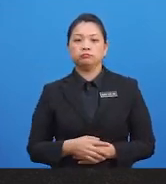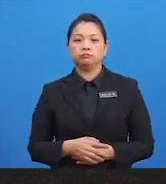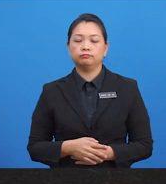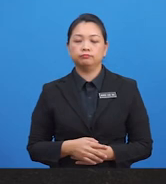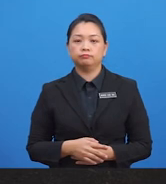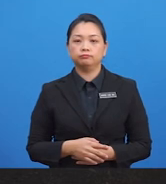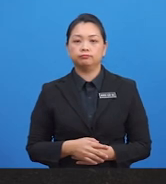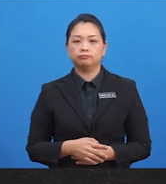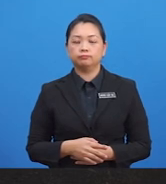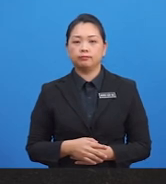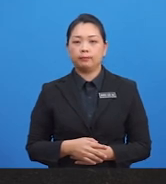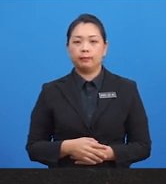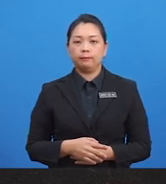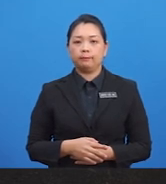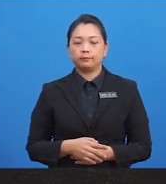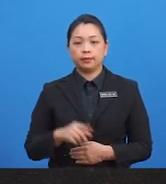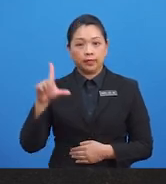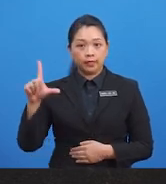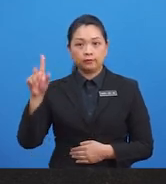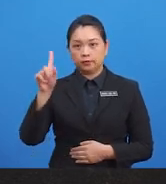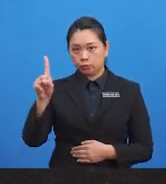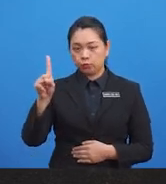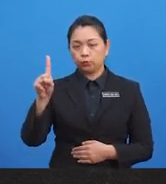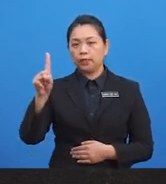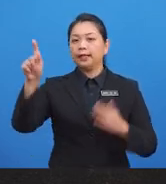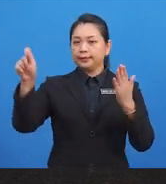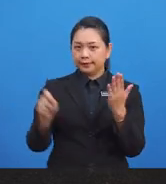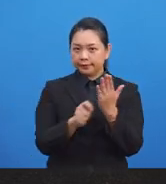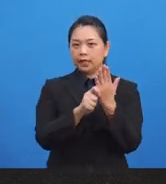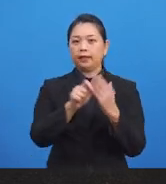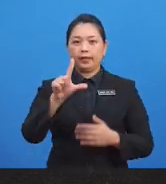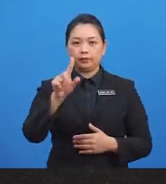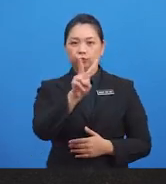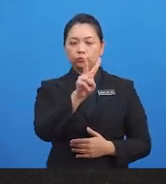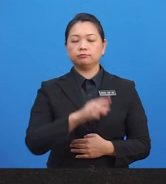mencari hasil tambah L1 dan L2.